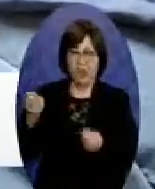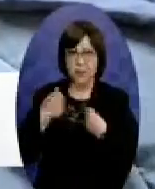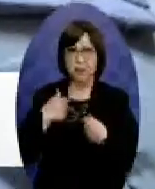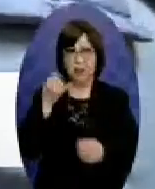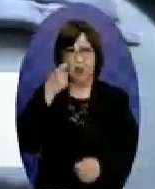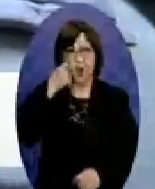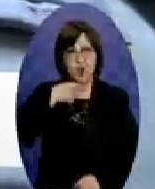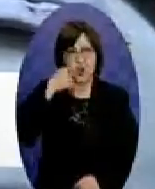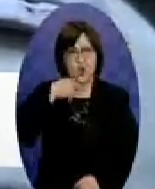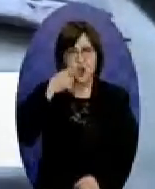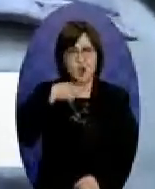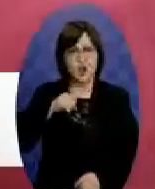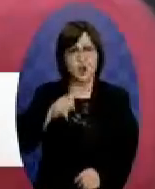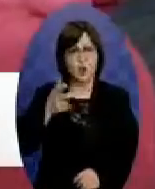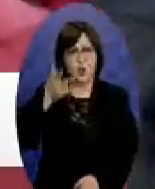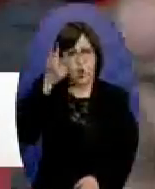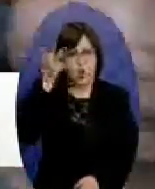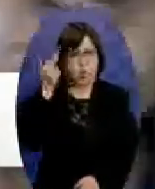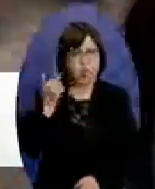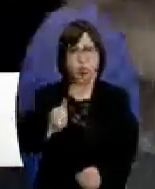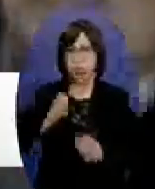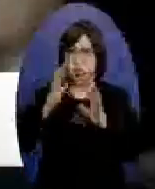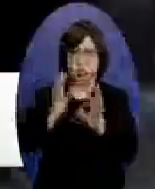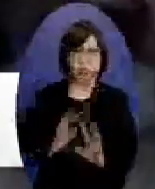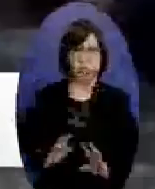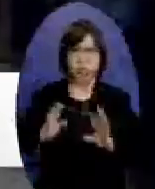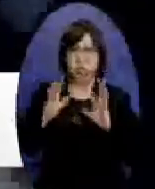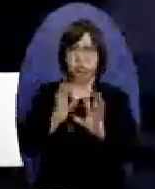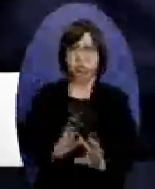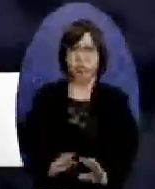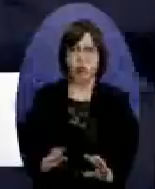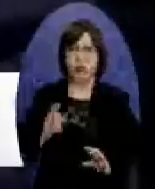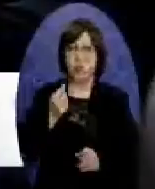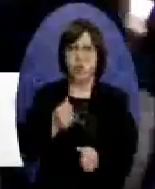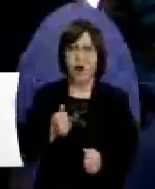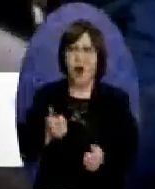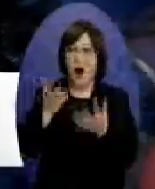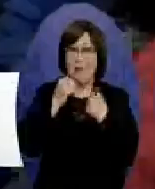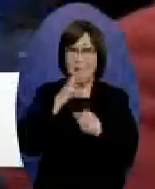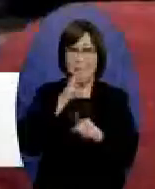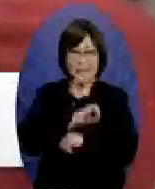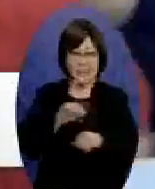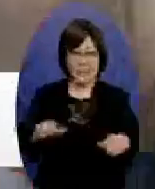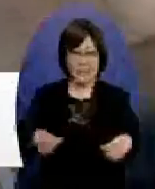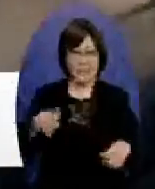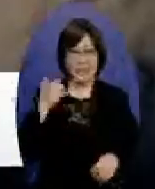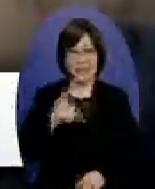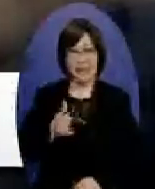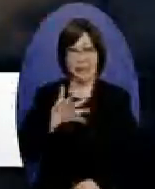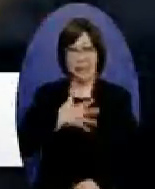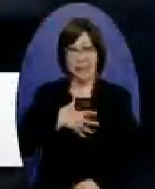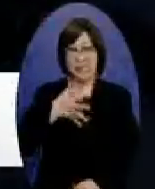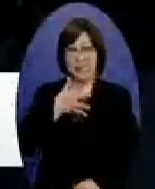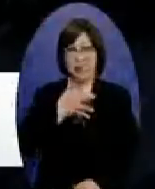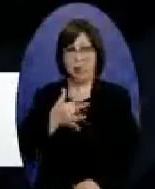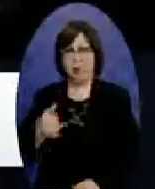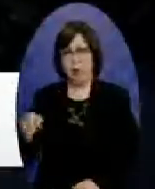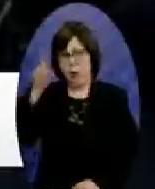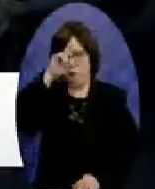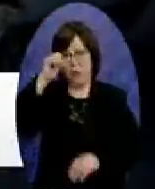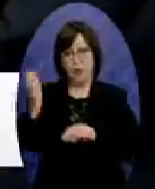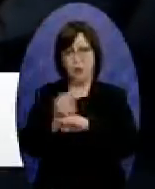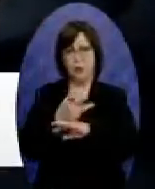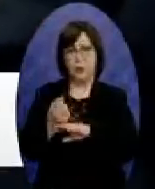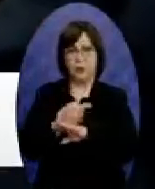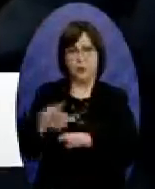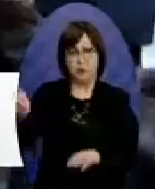байна. 3 өдөр л болж байна. Удаан хугацаагаар мөнгө авахар хүлээж зогсон иргэдийн зарминх нь биеийн байдал нудаж төргөн тусламж